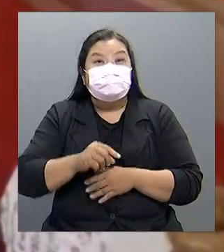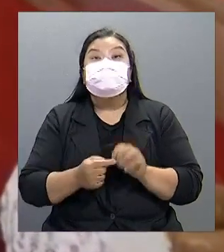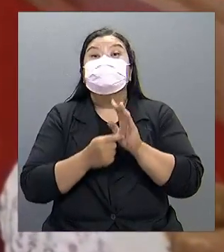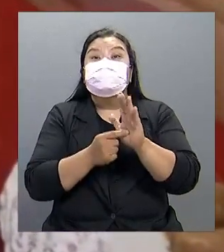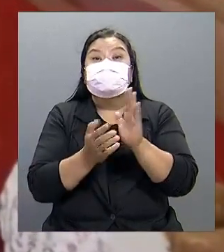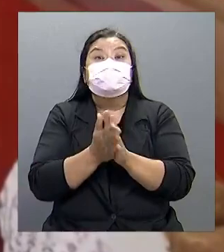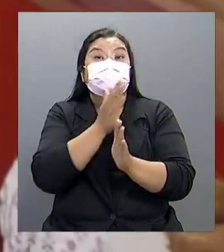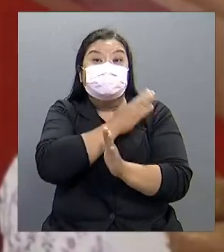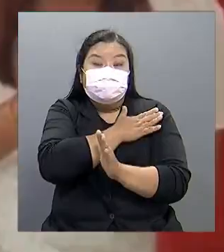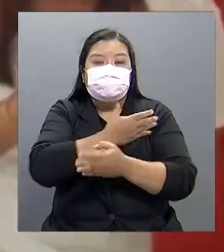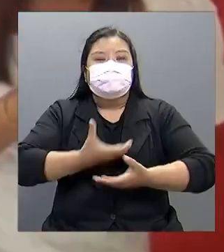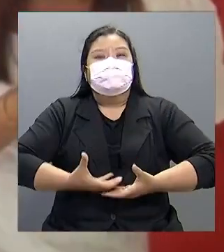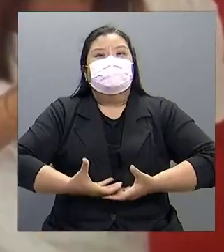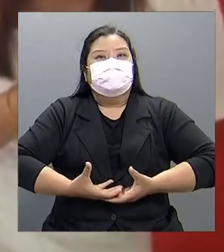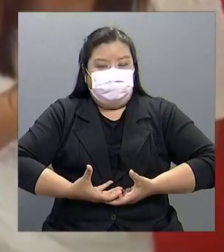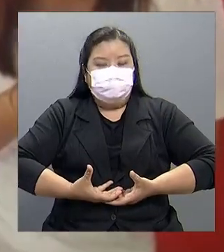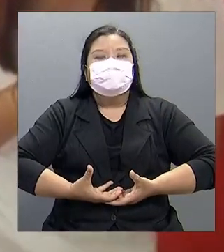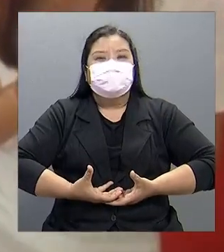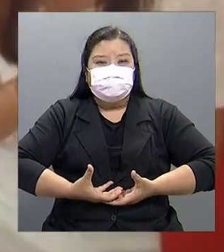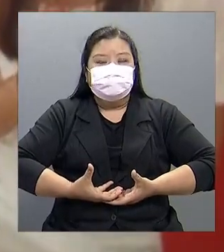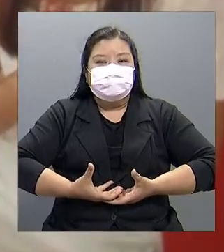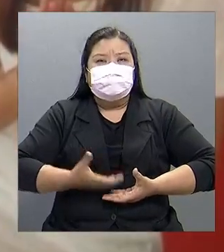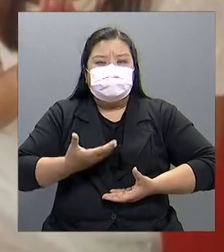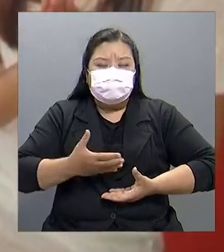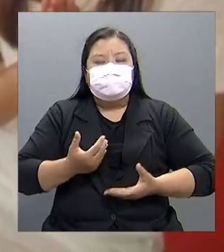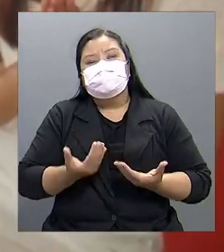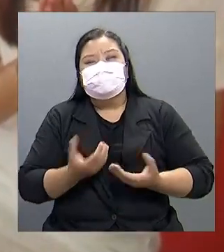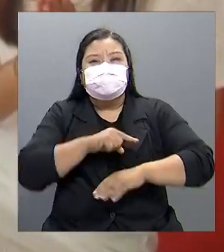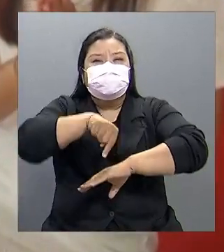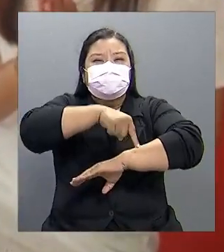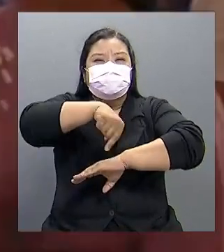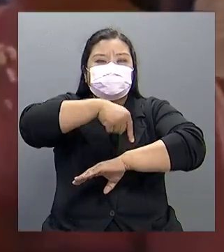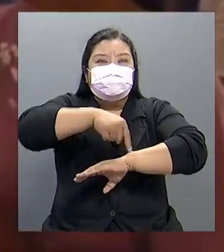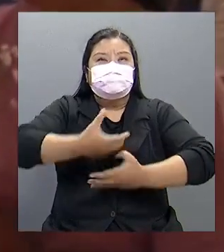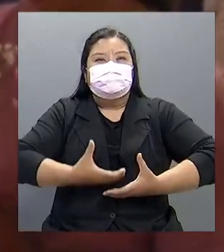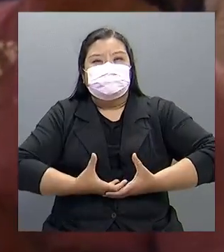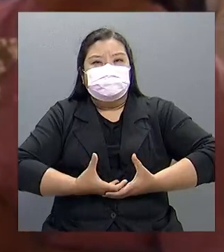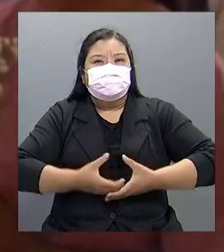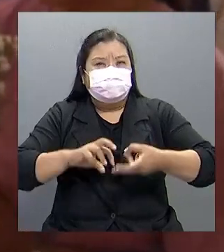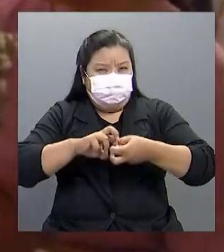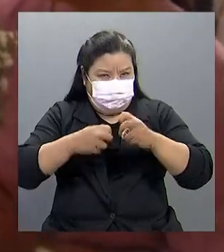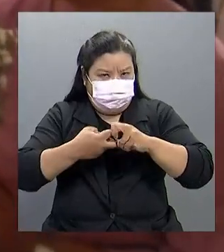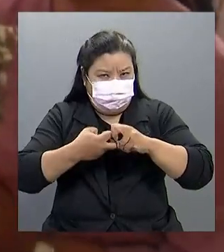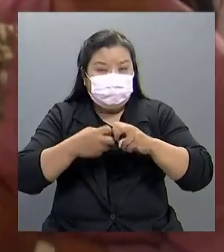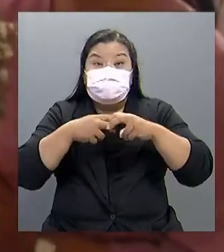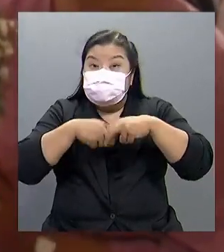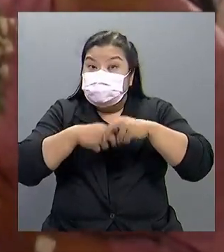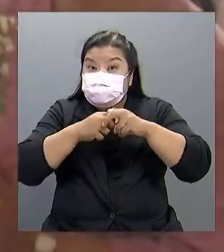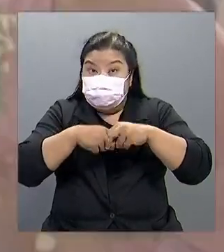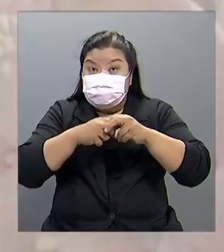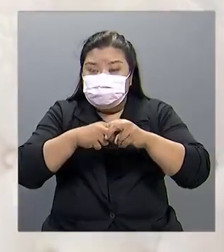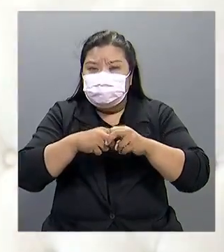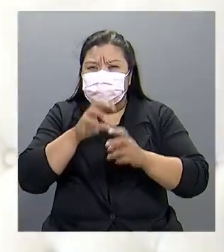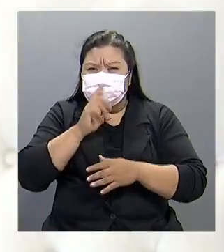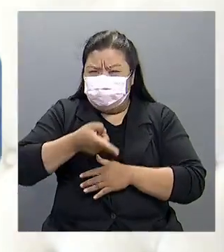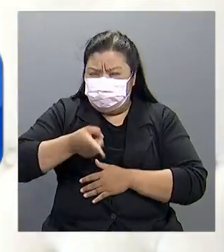ดไปปฏิบัติธรรมนั่งสมาธิค่ะอาจจะมีปัญหาเรื่องของกระดูกได้ไหมคะถ้านั่งนาน ๆได้เลยฮะเราอา